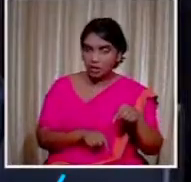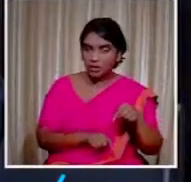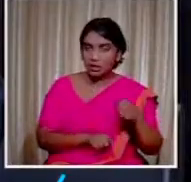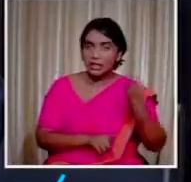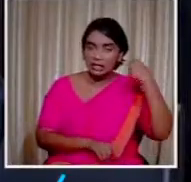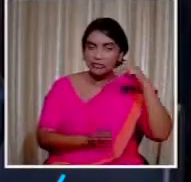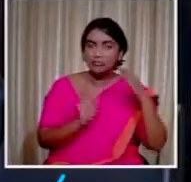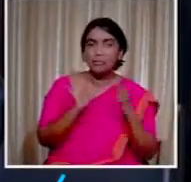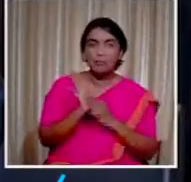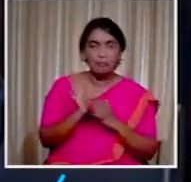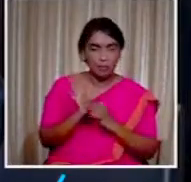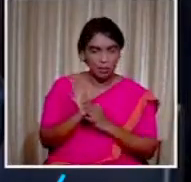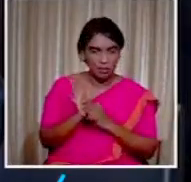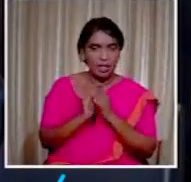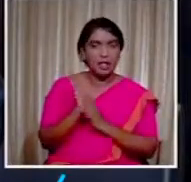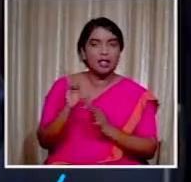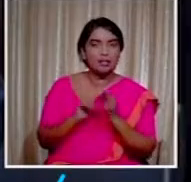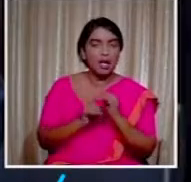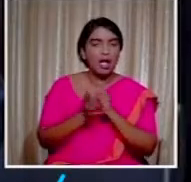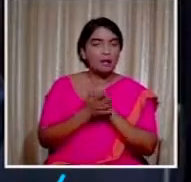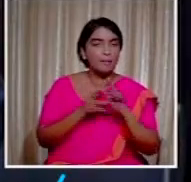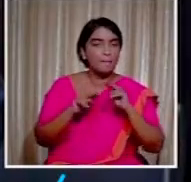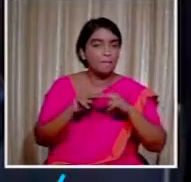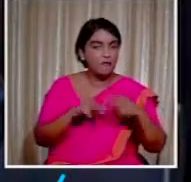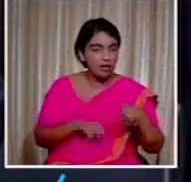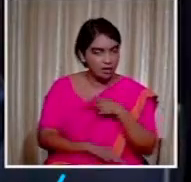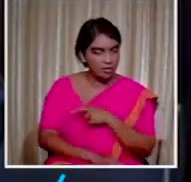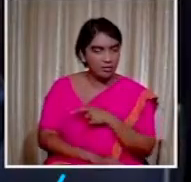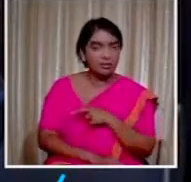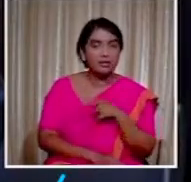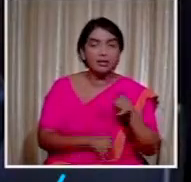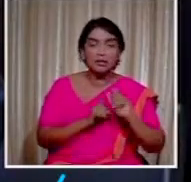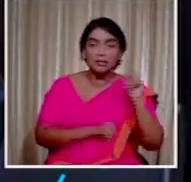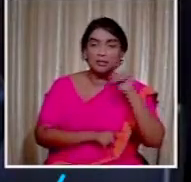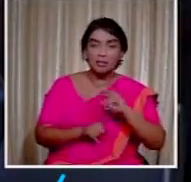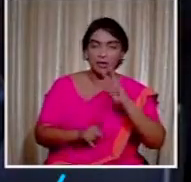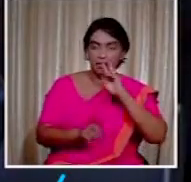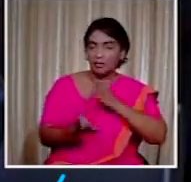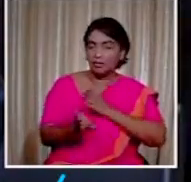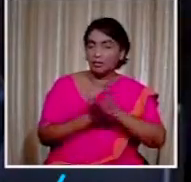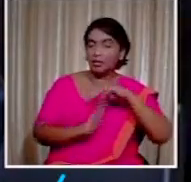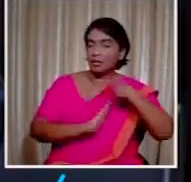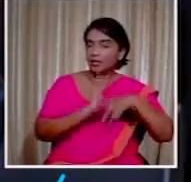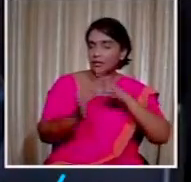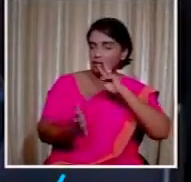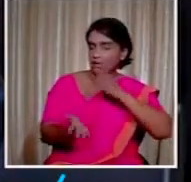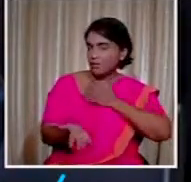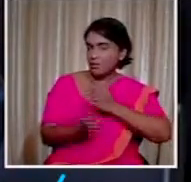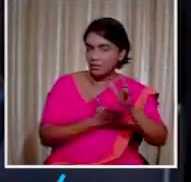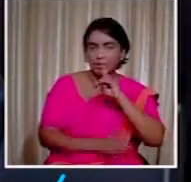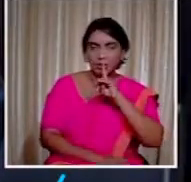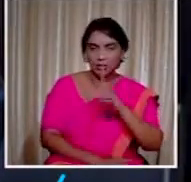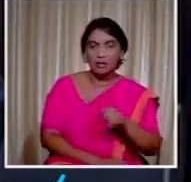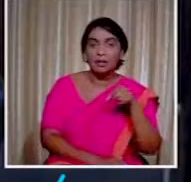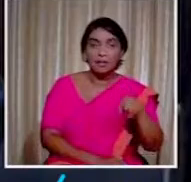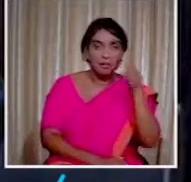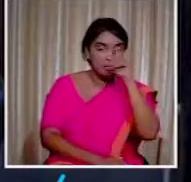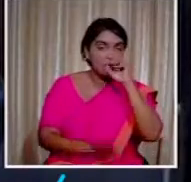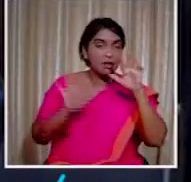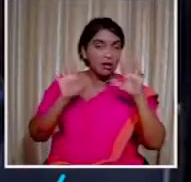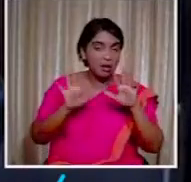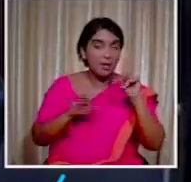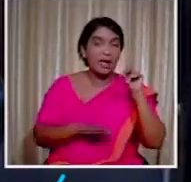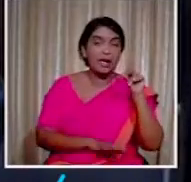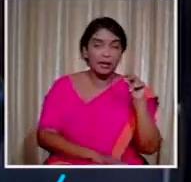මනුෂ්‍ය නානායක්කාර ඇමතුමත් හරිම් පනන්දු ඇමතුමත් මේ සභාව නොමගවමින් රටත් නොමගවමින් කිව්වා මේ මාසේ 9 වෙනිදා